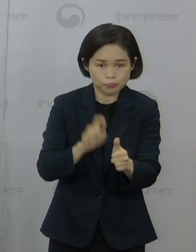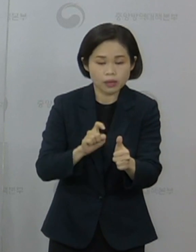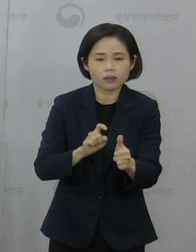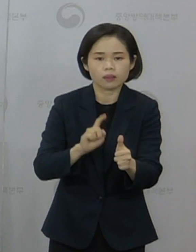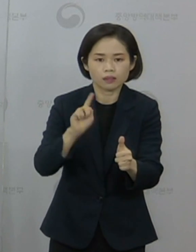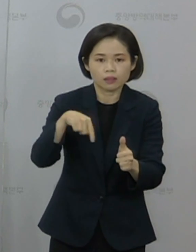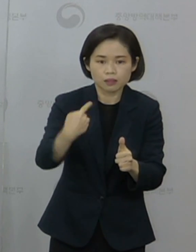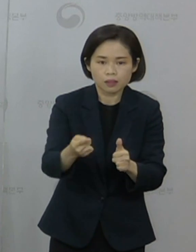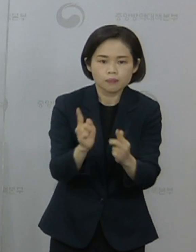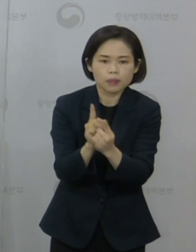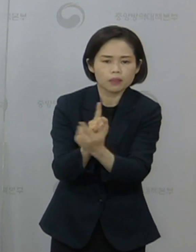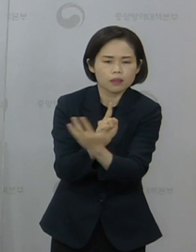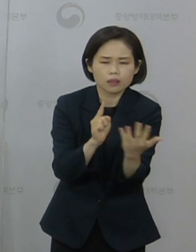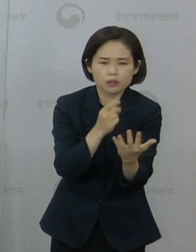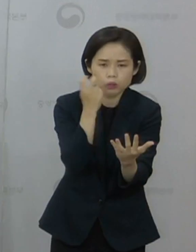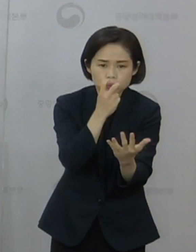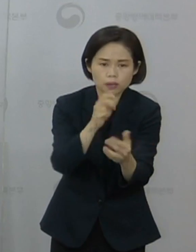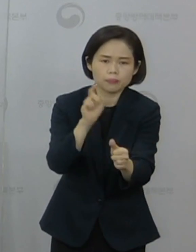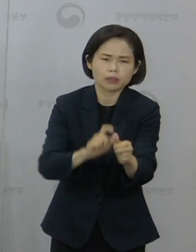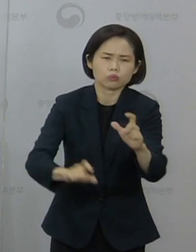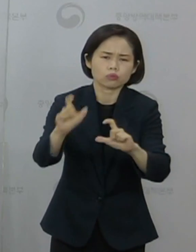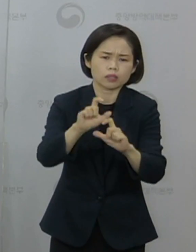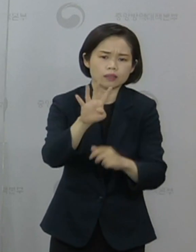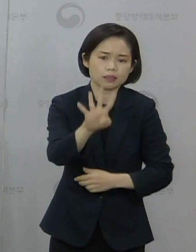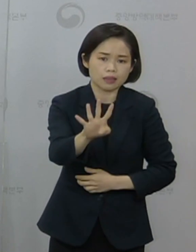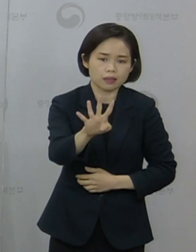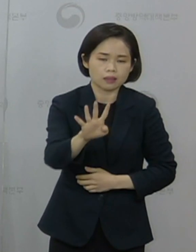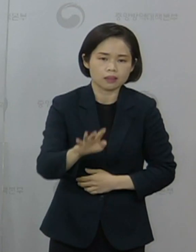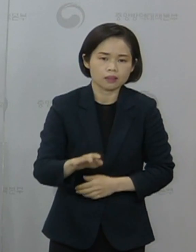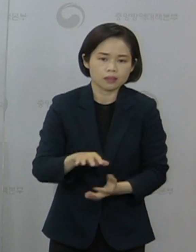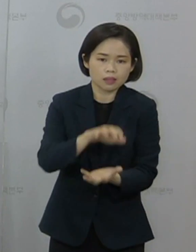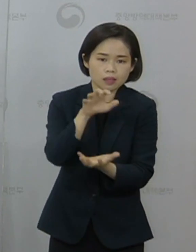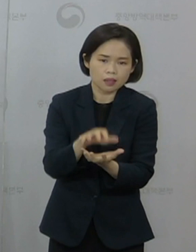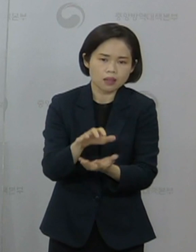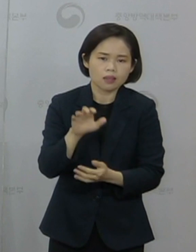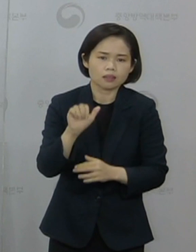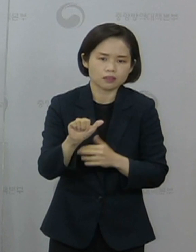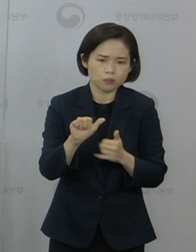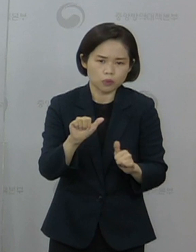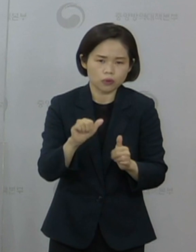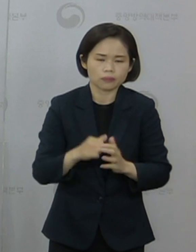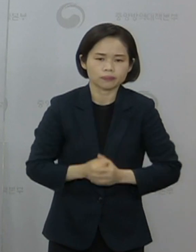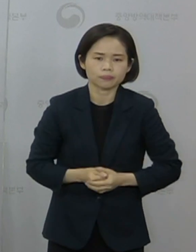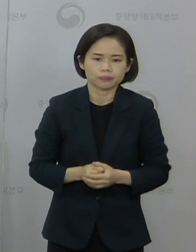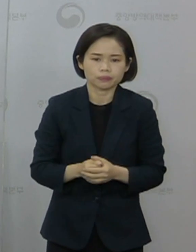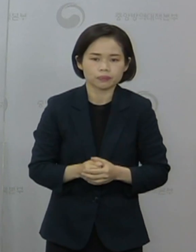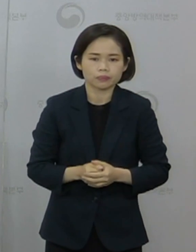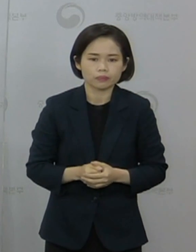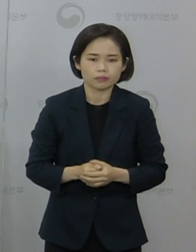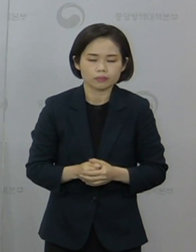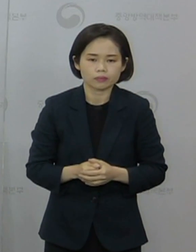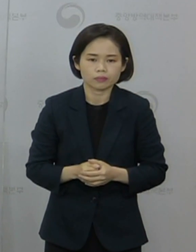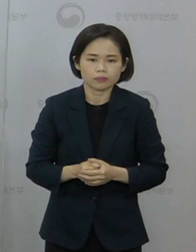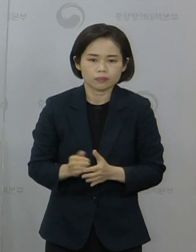접촉자 조사 를 통해 4명이 확인되었고 현재까지는 총 5명이 확인된 상황입니다